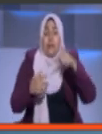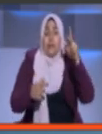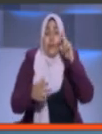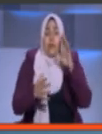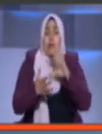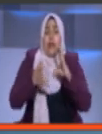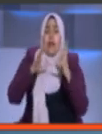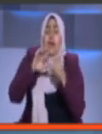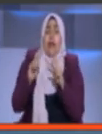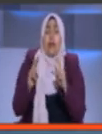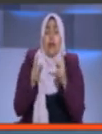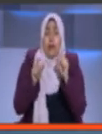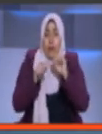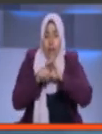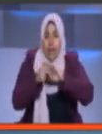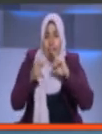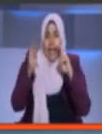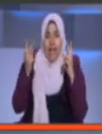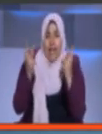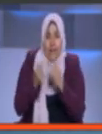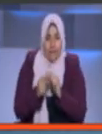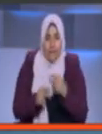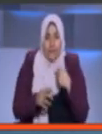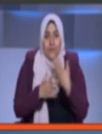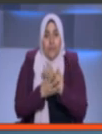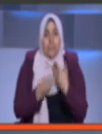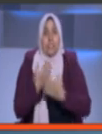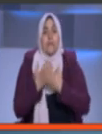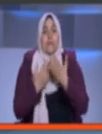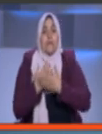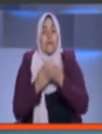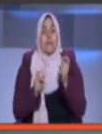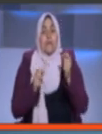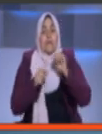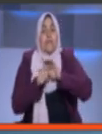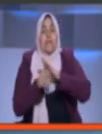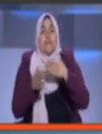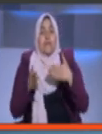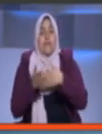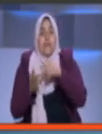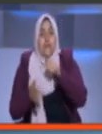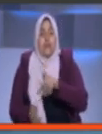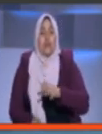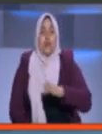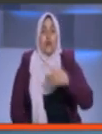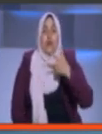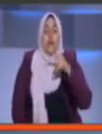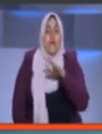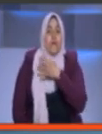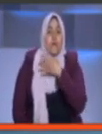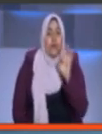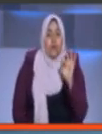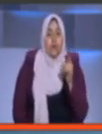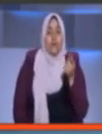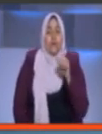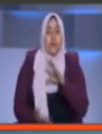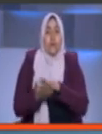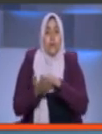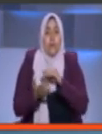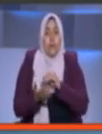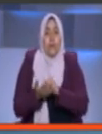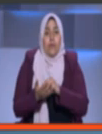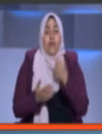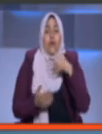المقبلة لتطورات كورونا حول العالم. سنتابع مع حضراتكم آخر التطورات والأخبار، ونبدأ مع